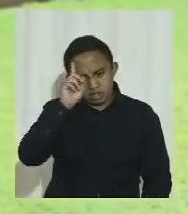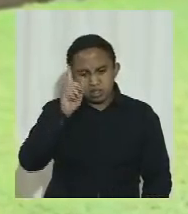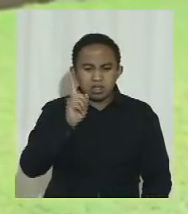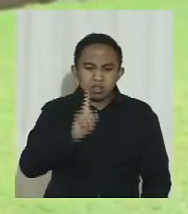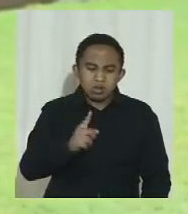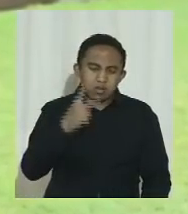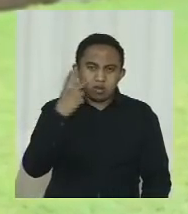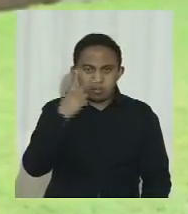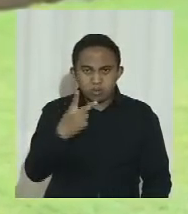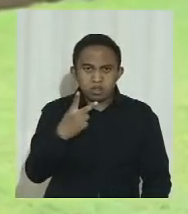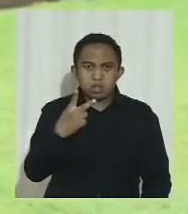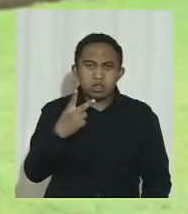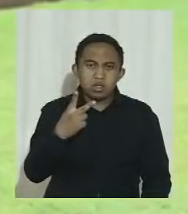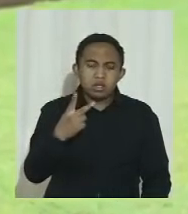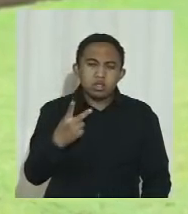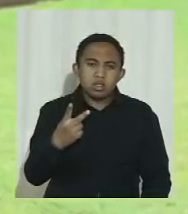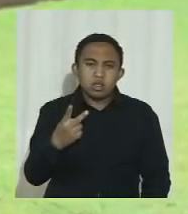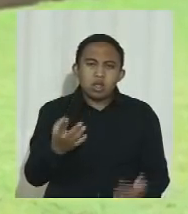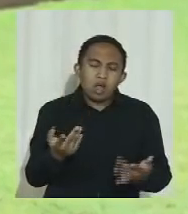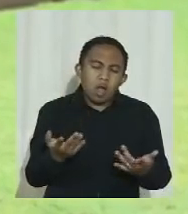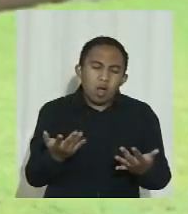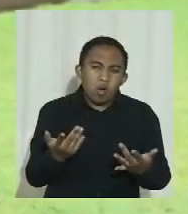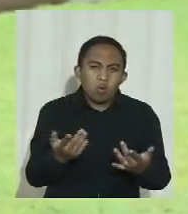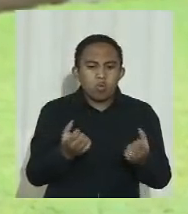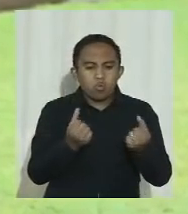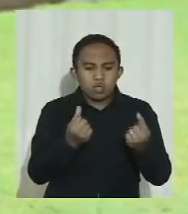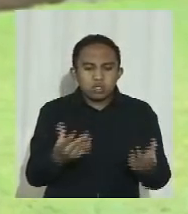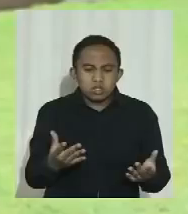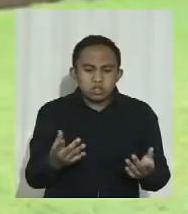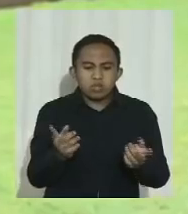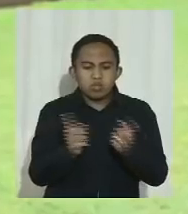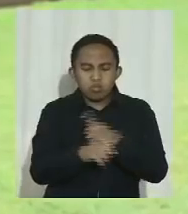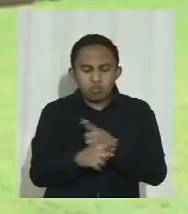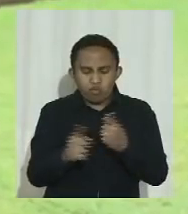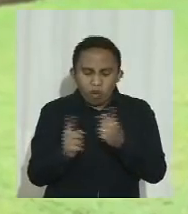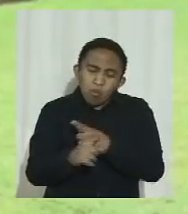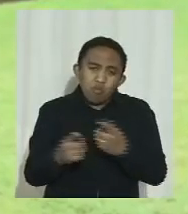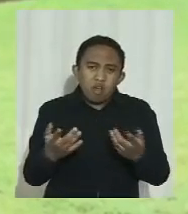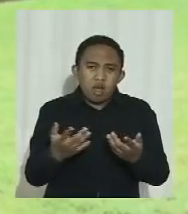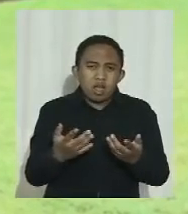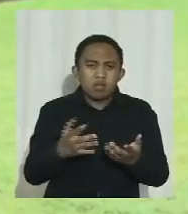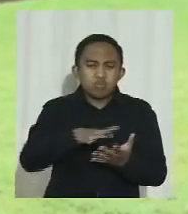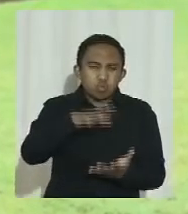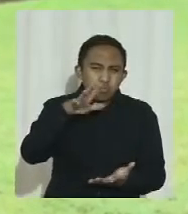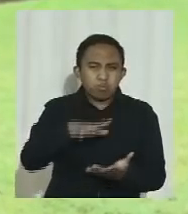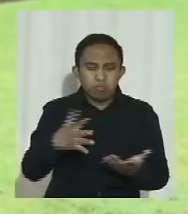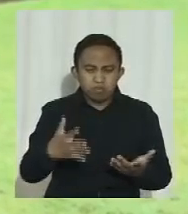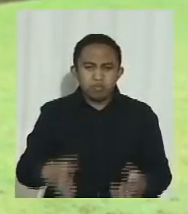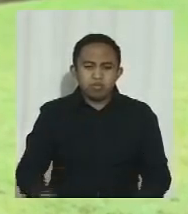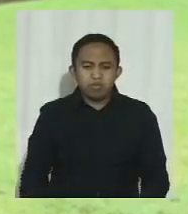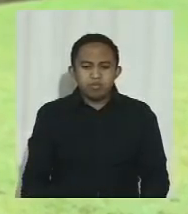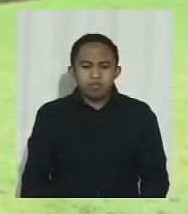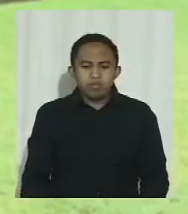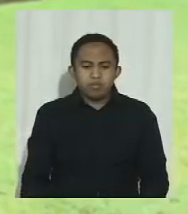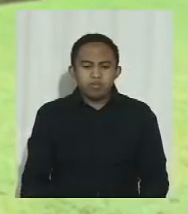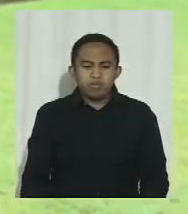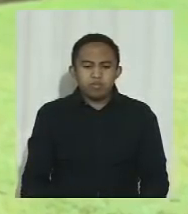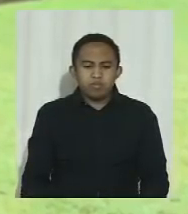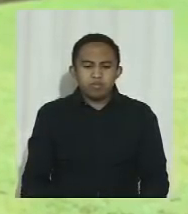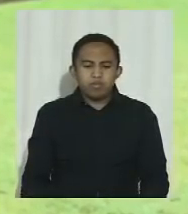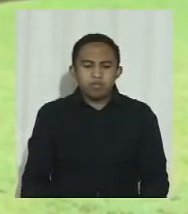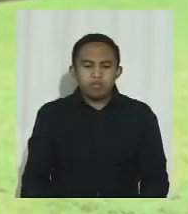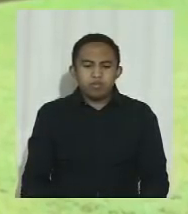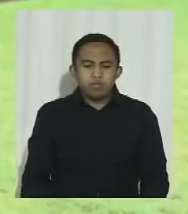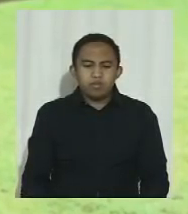a ny fivoaran'ny tarehimarika rehetrarehetra zany, ka dia omaly afaka omaly zay dia natsapa hoe